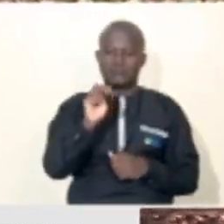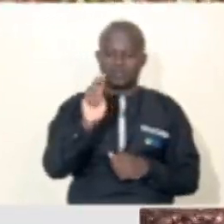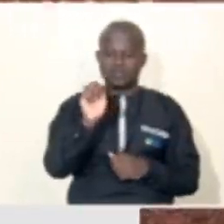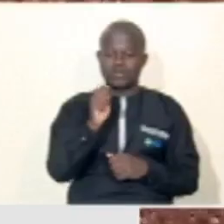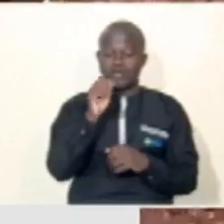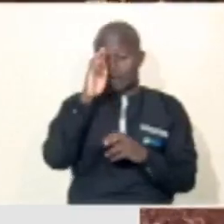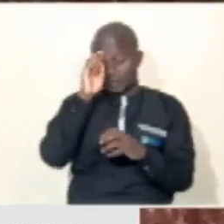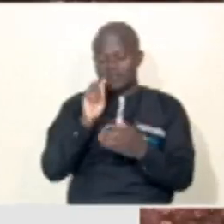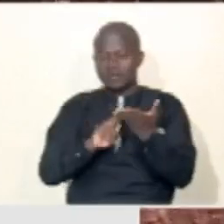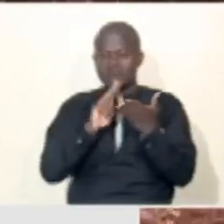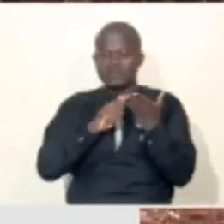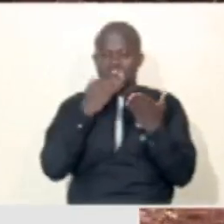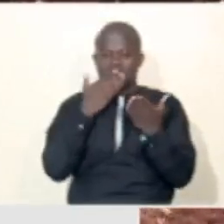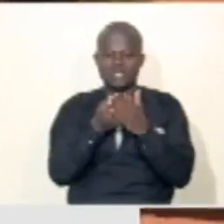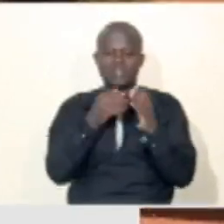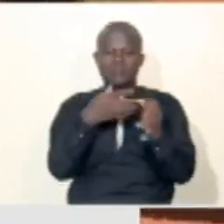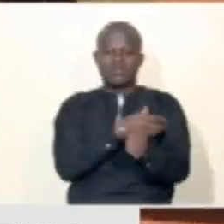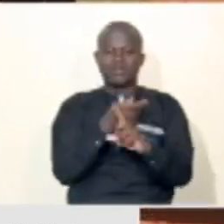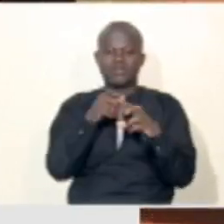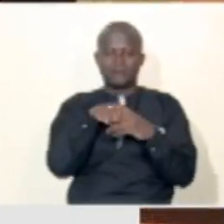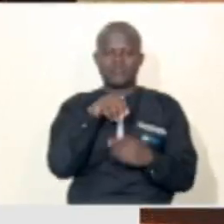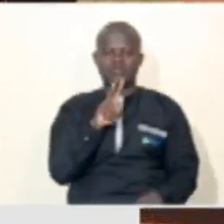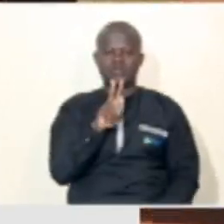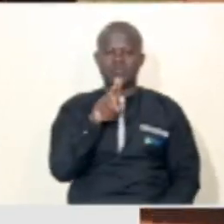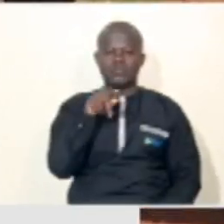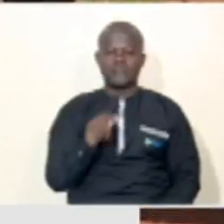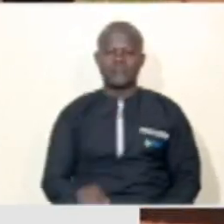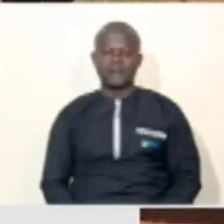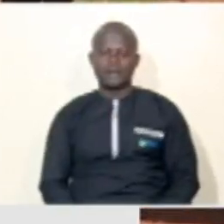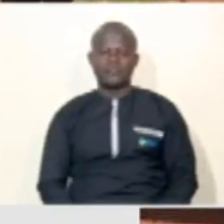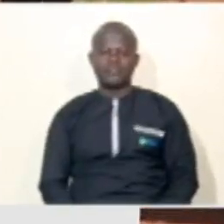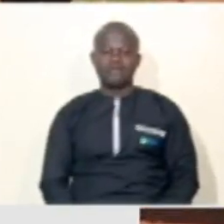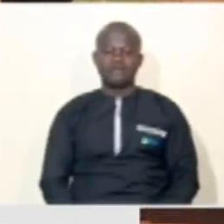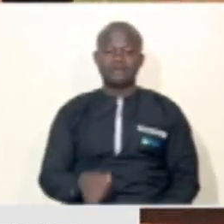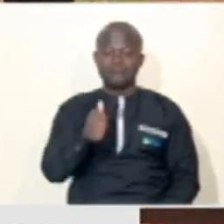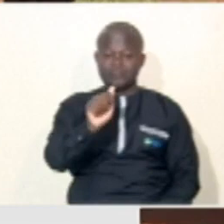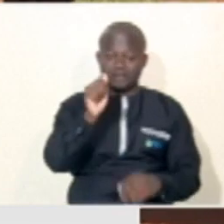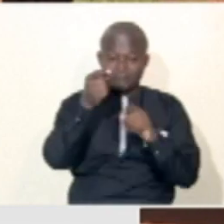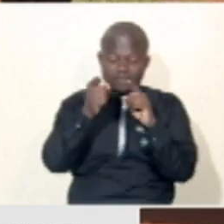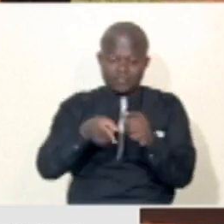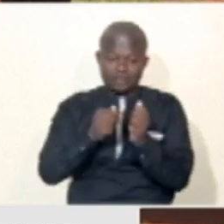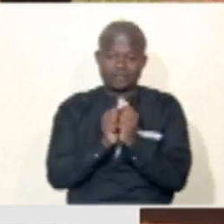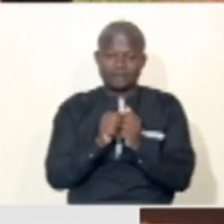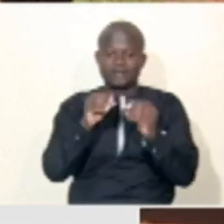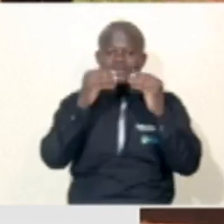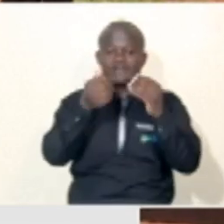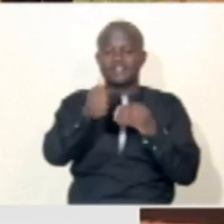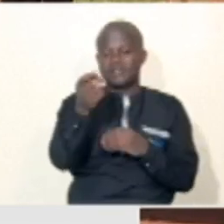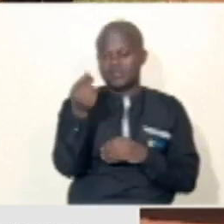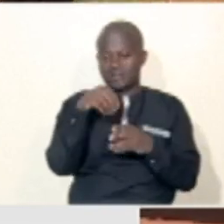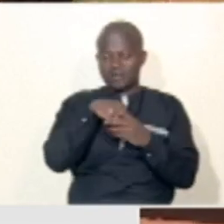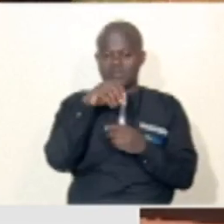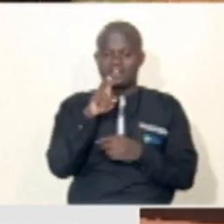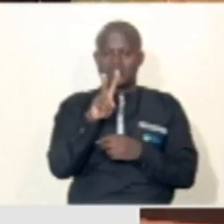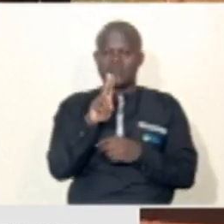gukoresha neza ubushobozi bavana muri VUP. Wowe iyo bikugezeho ugahabwa amafaranga yo muri